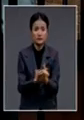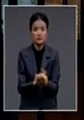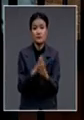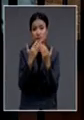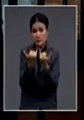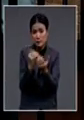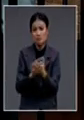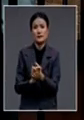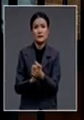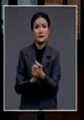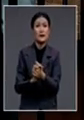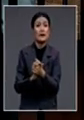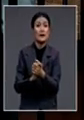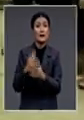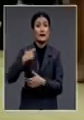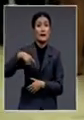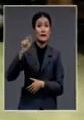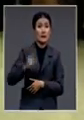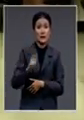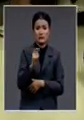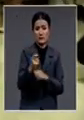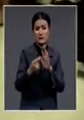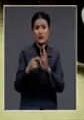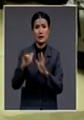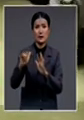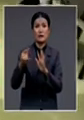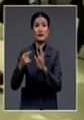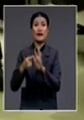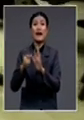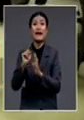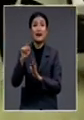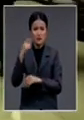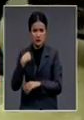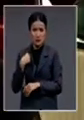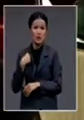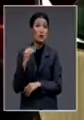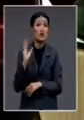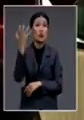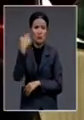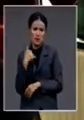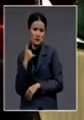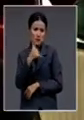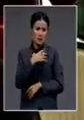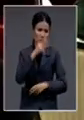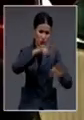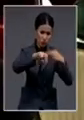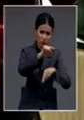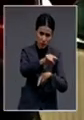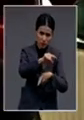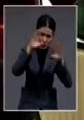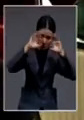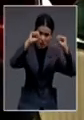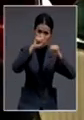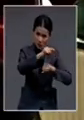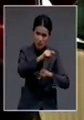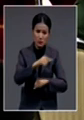าคีศาลอาญาระหว่างประเทศเนี่ยเขาอยากจะตรวจสอบเรื่องนี้แหละของนายดูเตเต้เลยบอกทำยังไงดีงั้นถอนตัวออกจาก